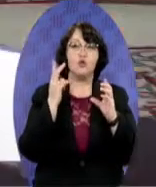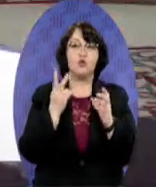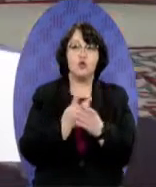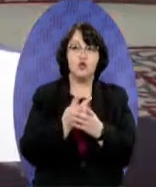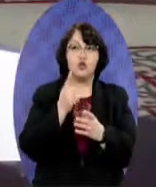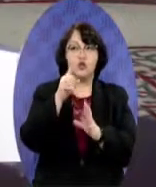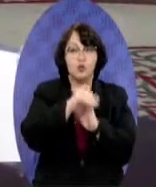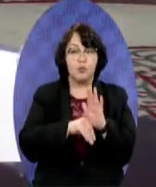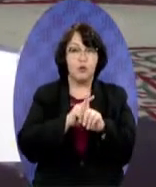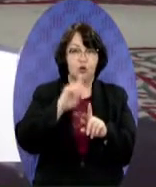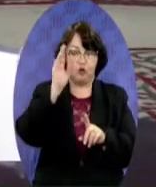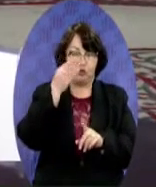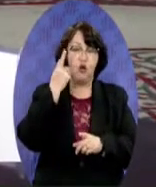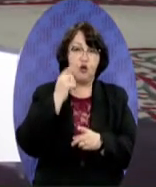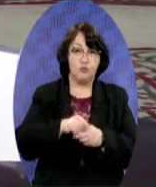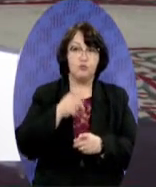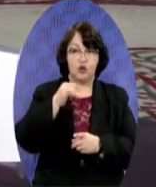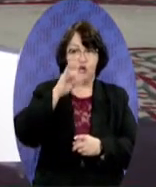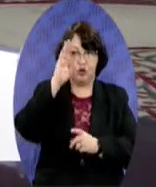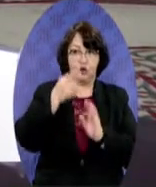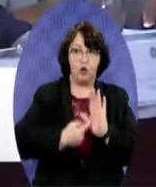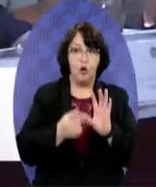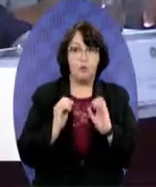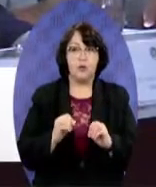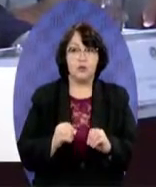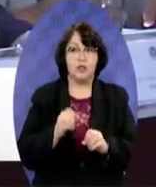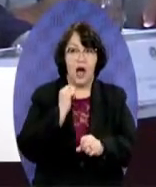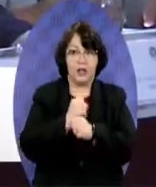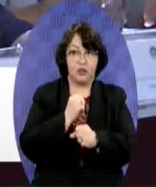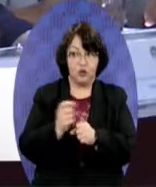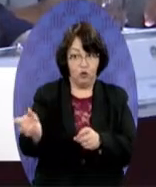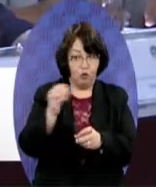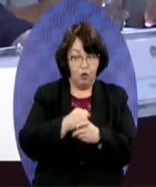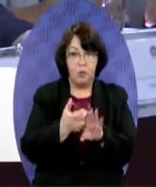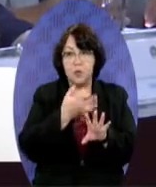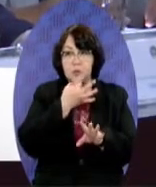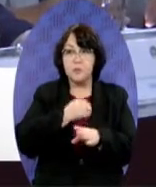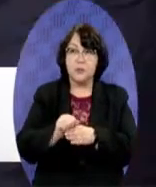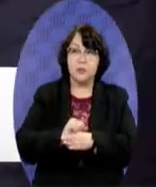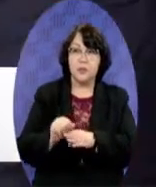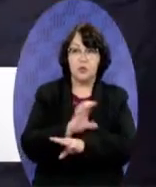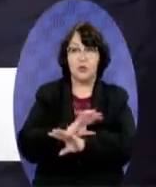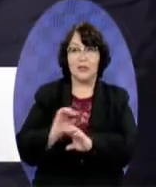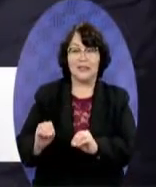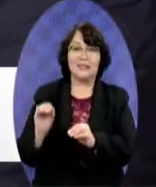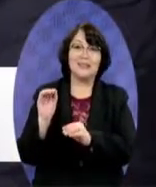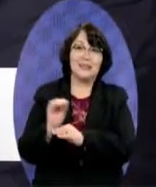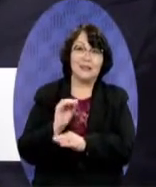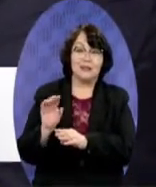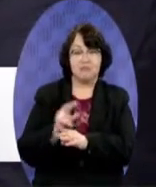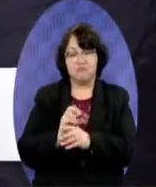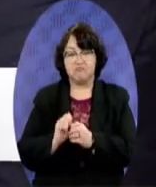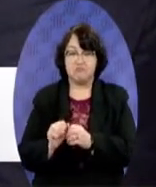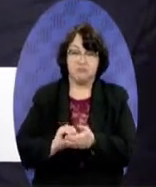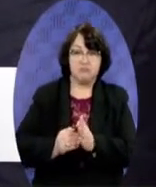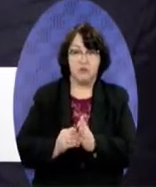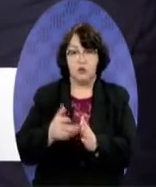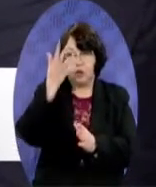болсон. Төрийн албан дурт хугацаанд ажиллах боловсон хүчнийг бэлтгэх, сургах чиглэлээр тодорхой ажлууд хийхээр төлөвлөсөн байна. Төрийн албаны